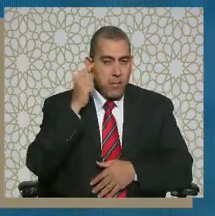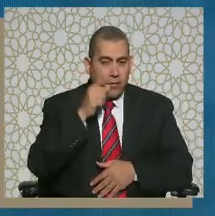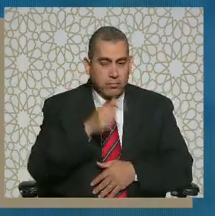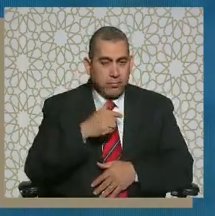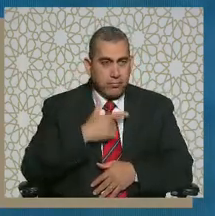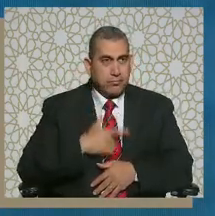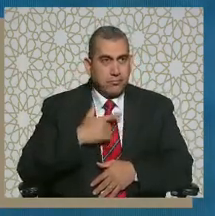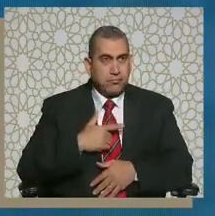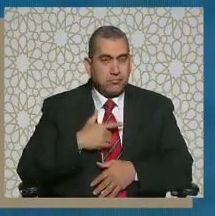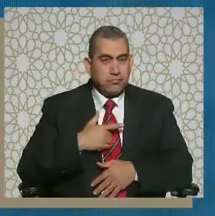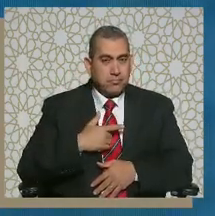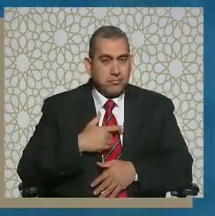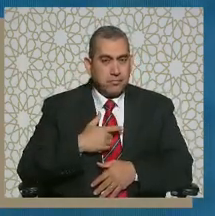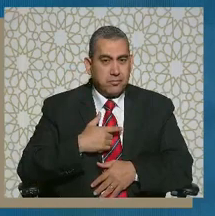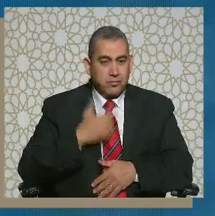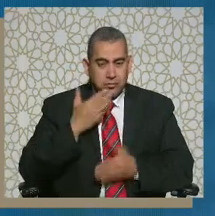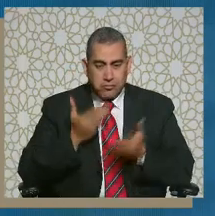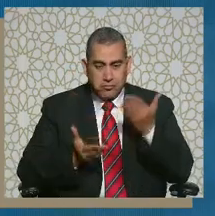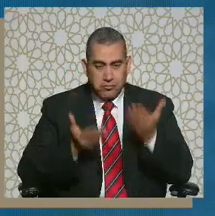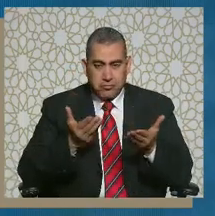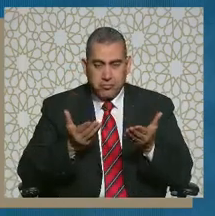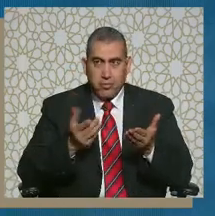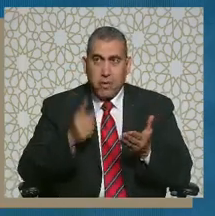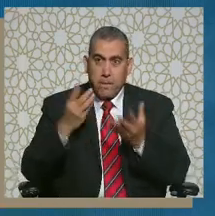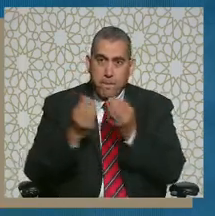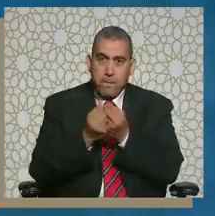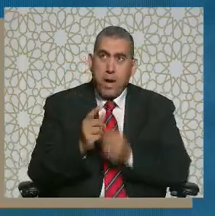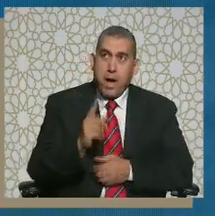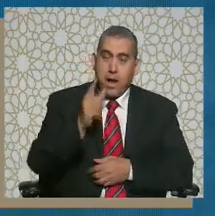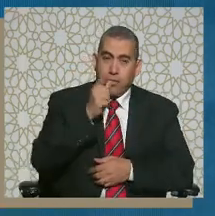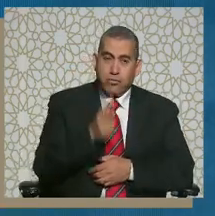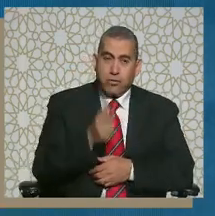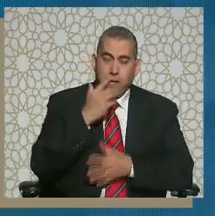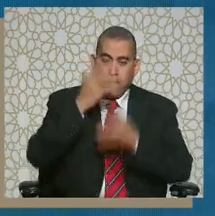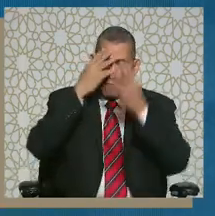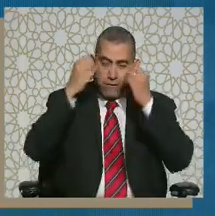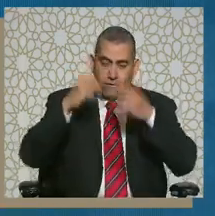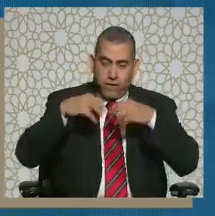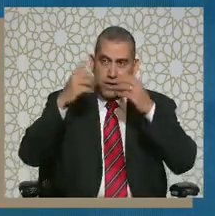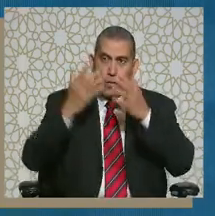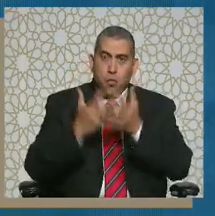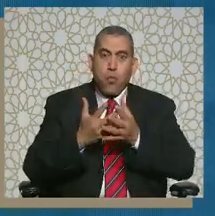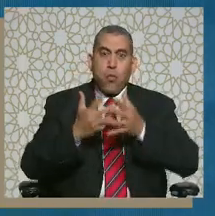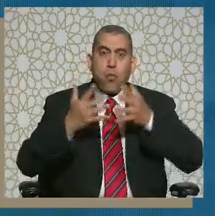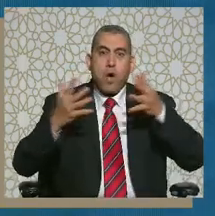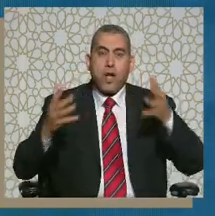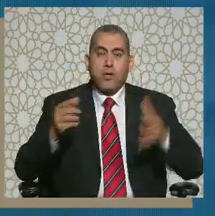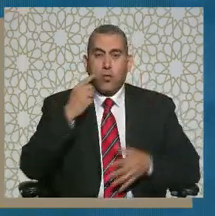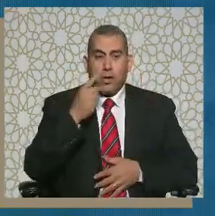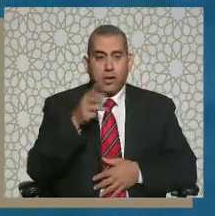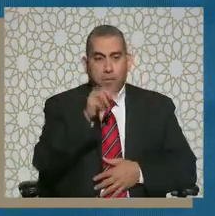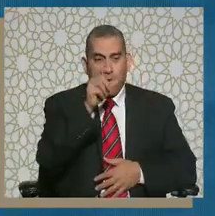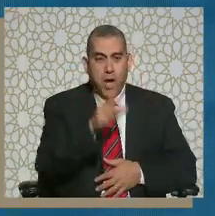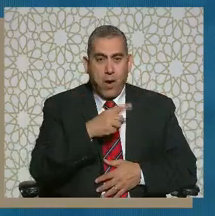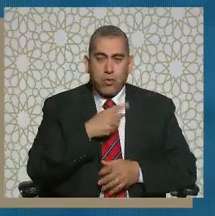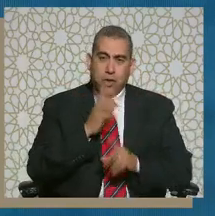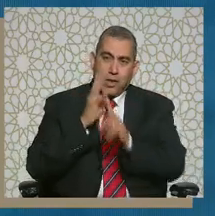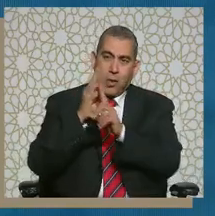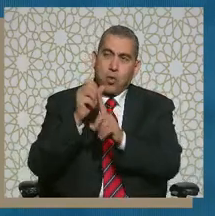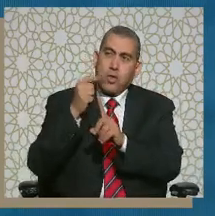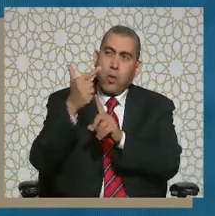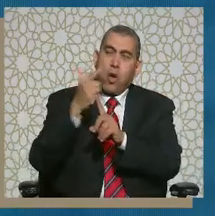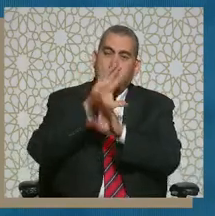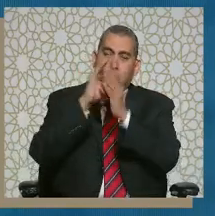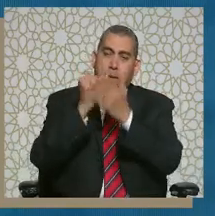مساله ان في معامله مع الله مش في فضل واسع من الله فيجي واحد اللي عايز يتوكل يقوللك ما انا م عنديش